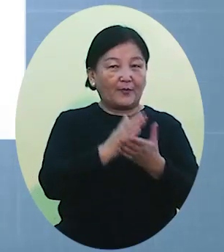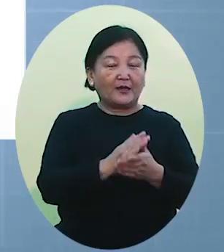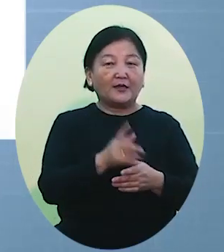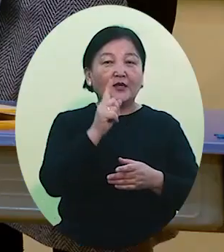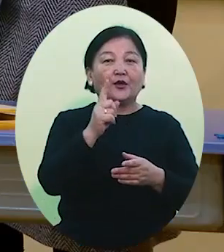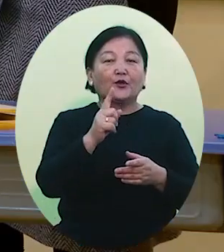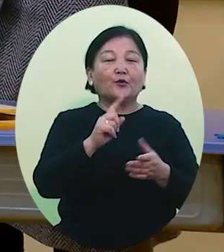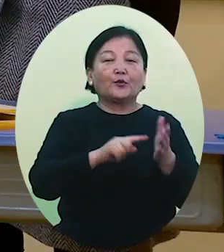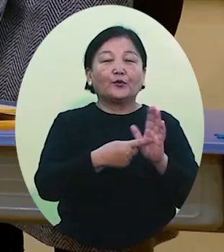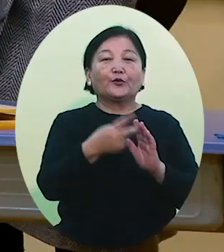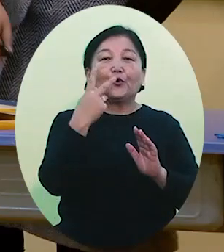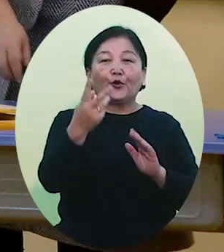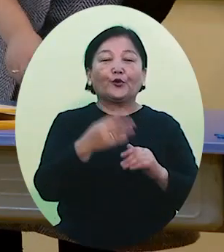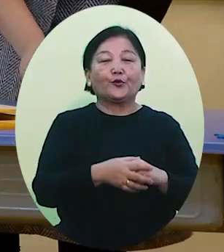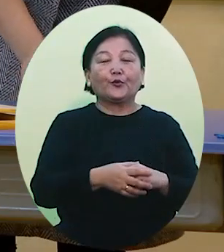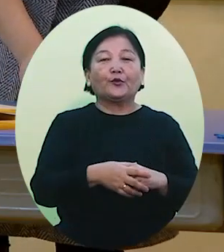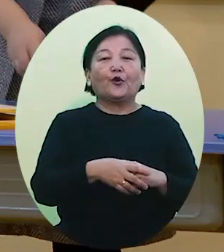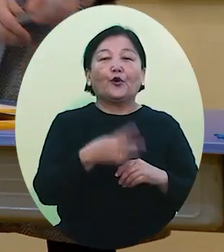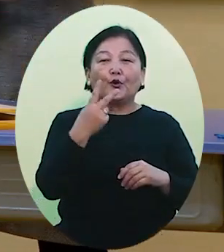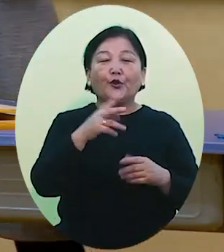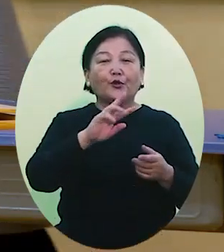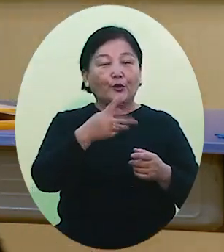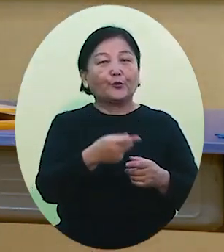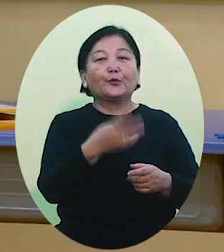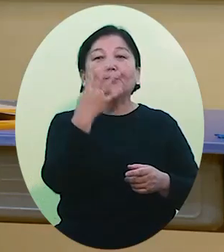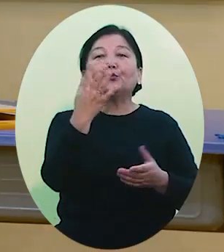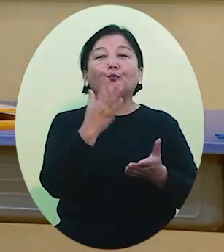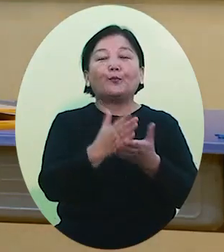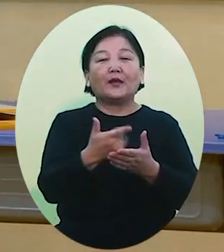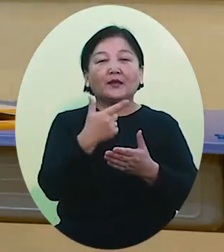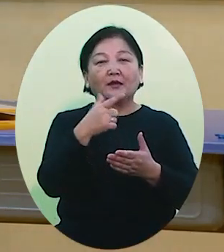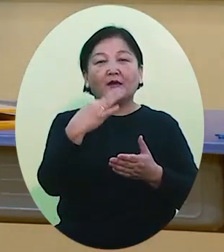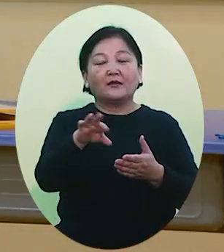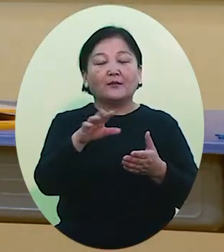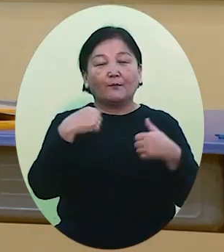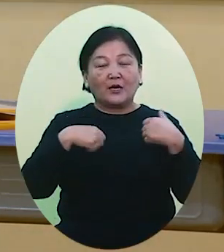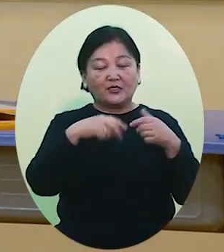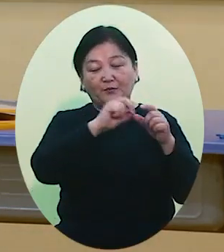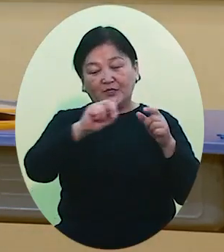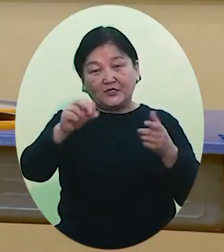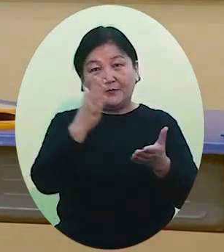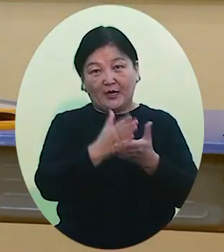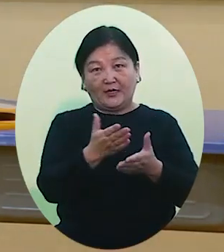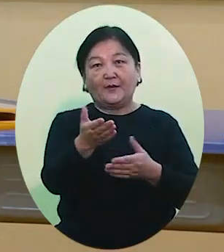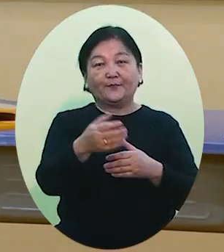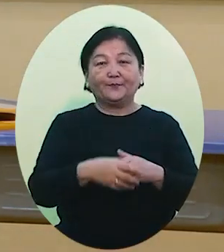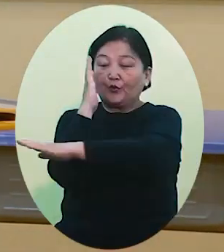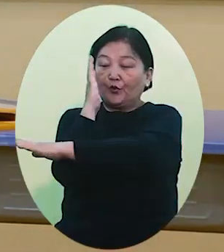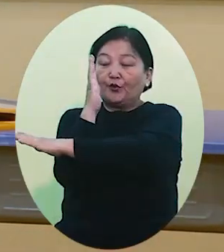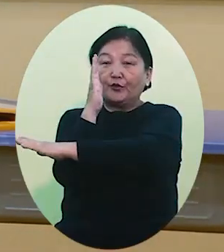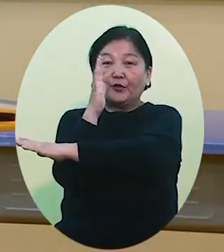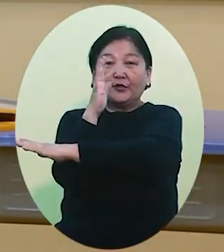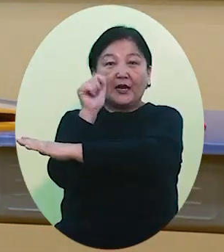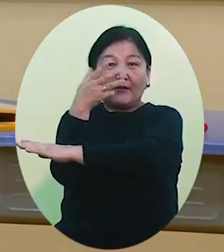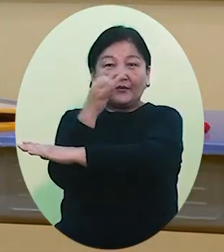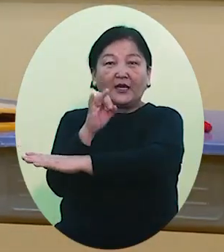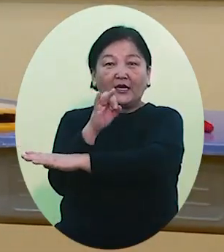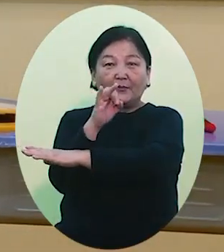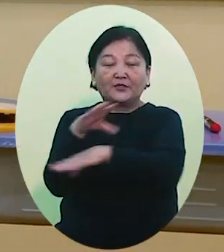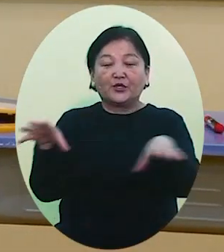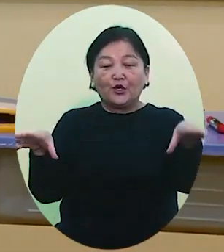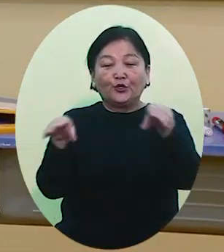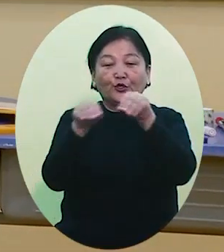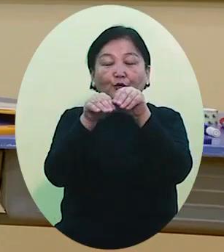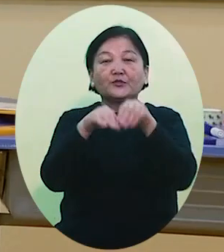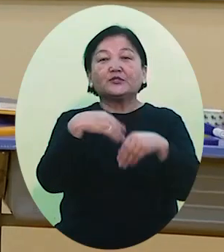4. За координатын хавтгаагаа багш нь товч дахиад жоохон танилцуулаад өгье. За энэ мөчийг бид нар 1-р